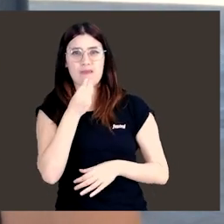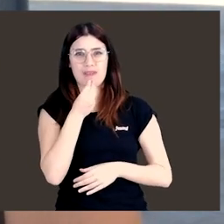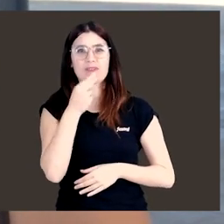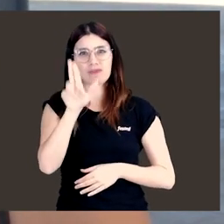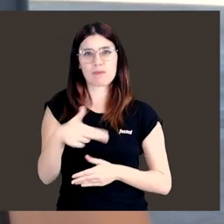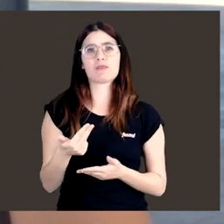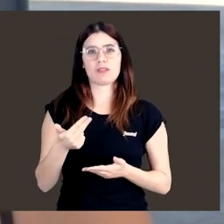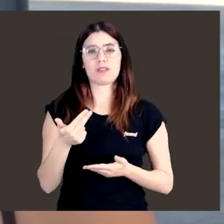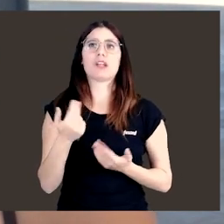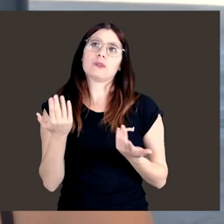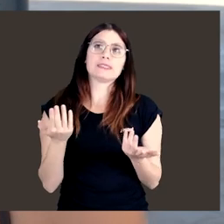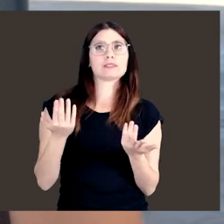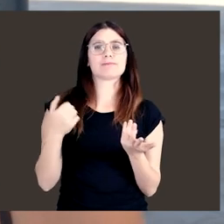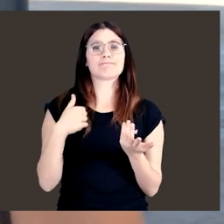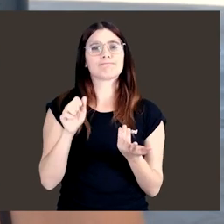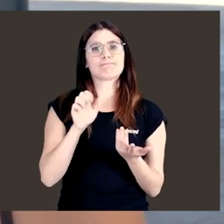tractava l'alimentació.